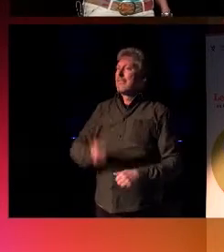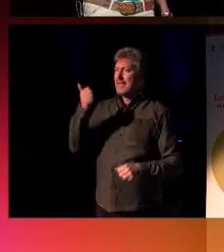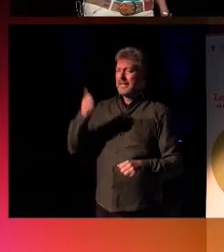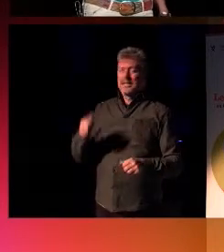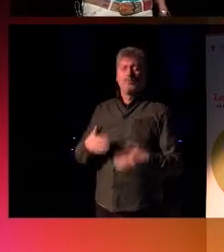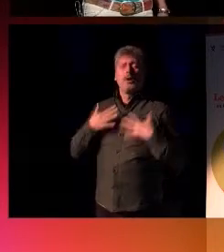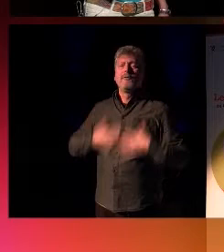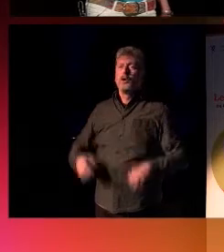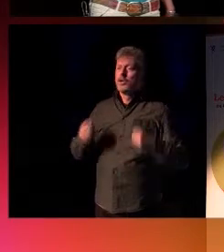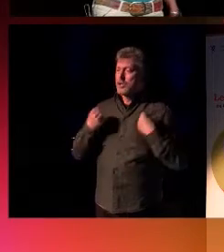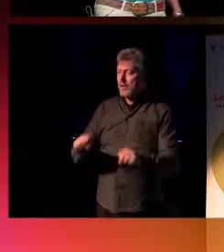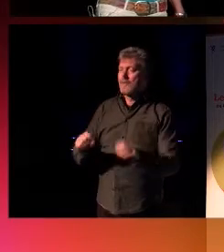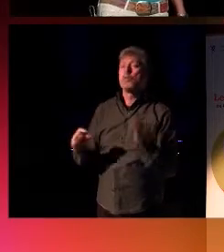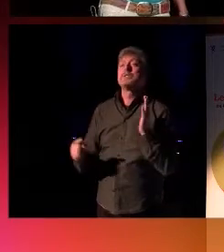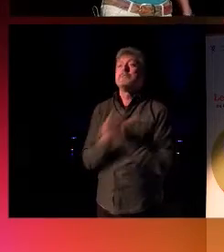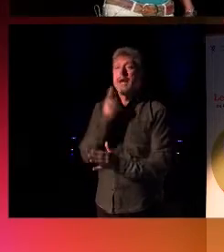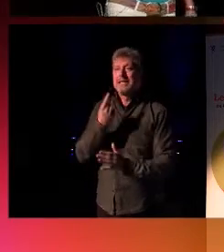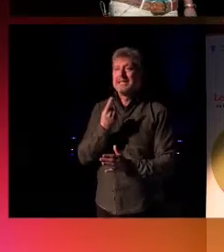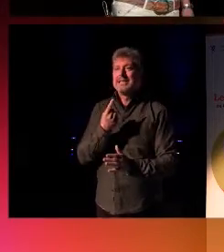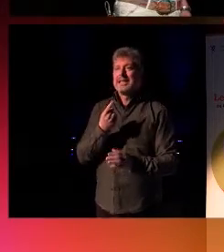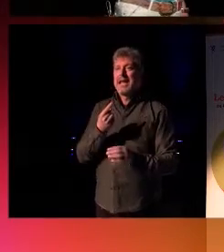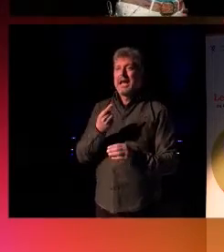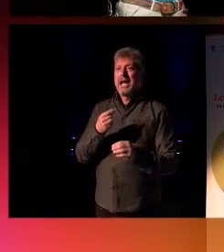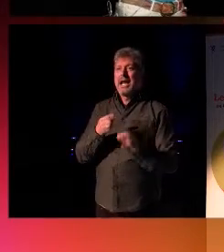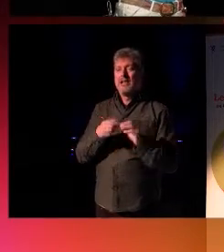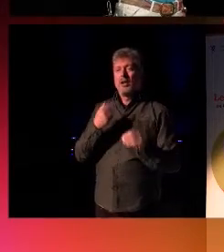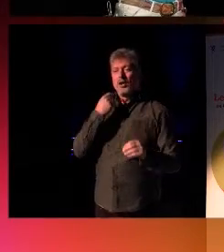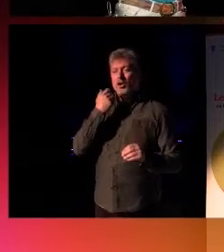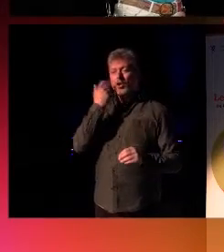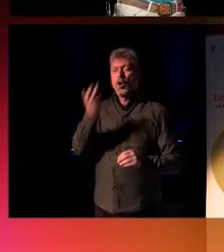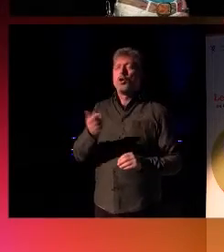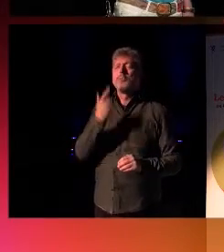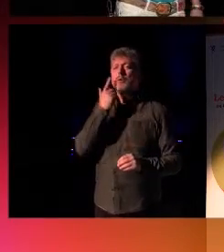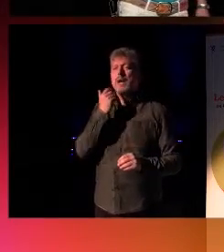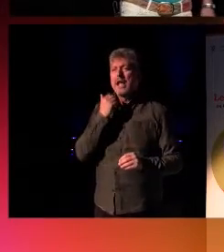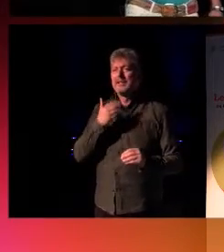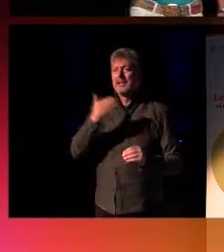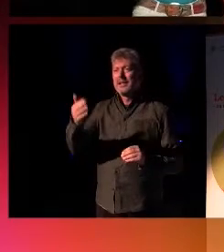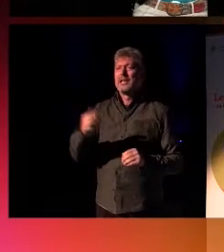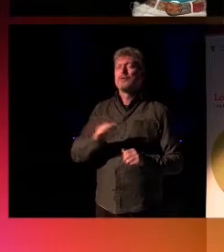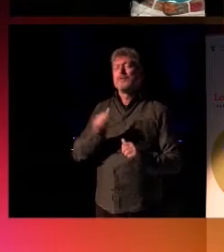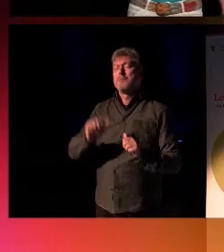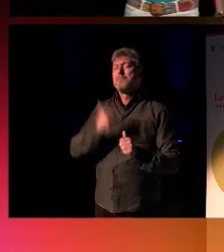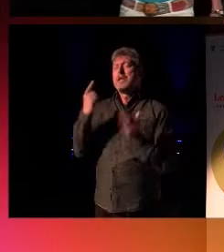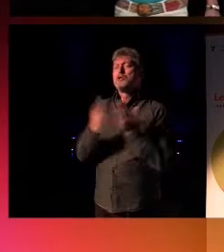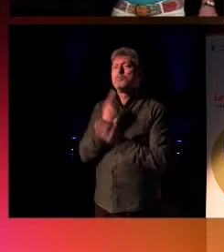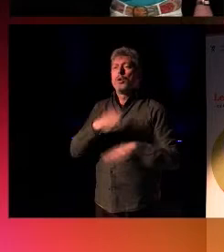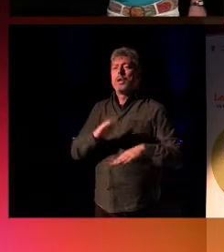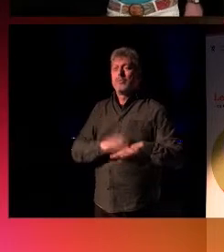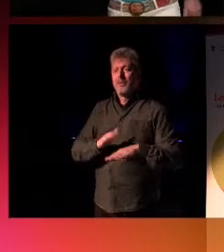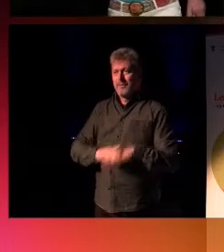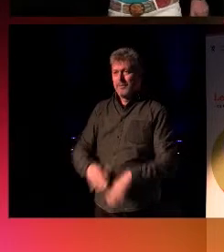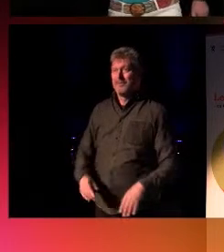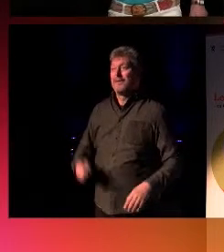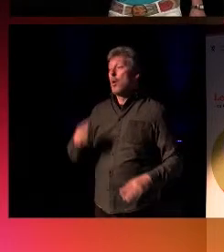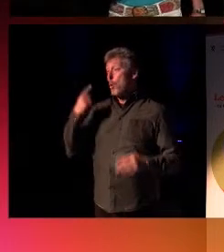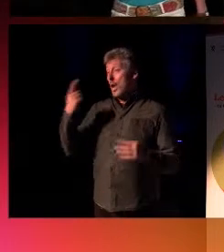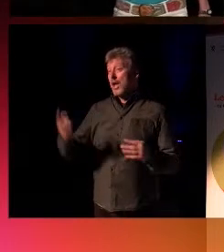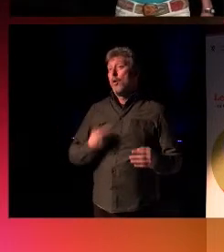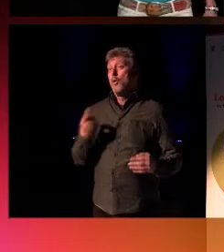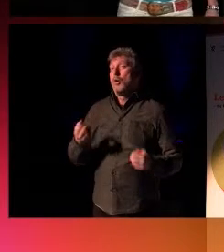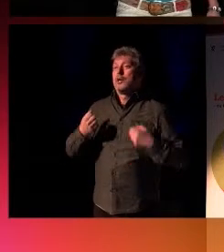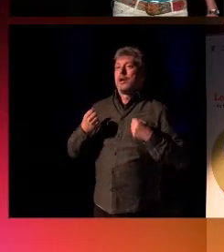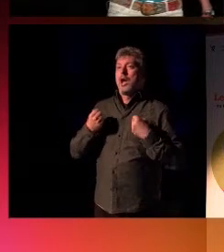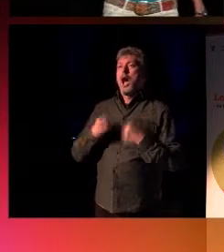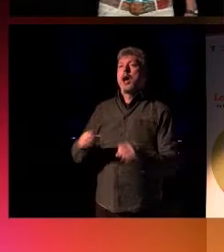og særlig da for alderdommen, at vi står best mulig rustet. Så i år feirer Aktiv mot